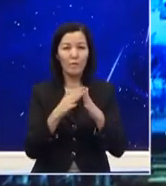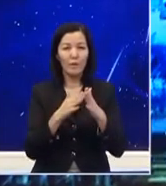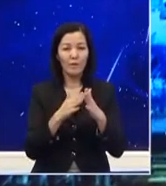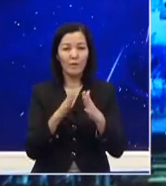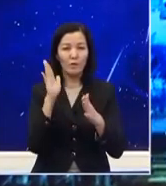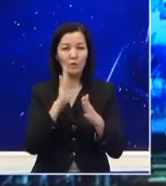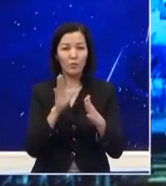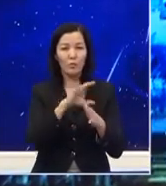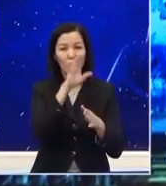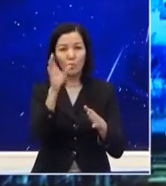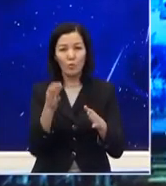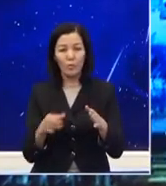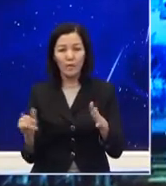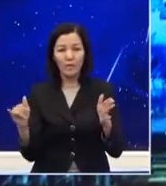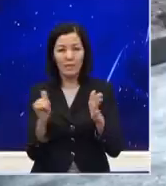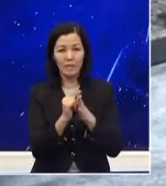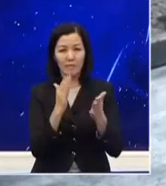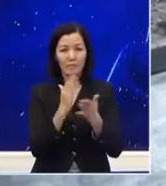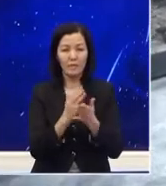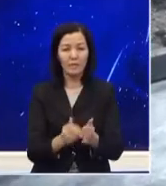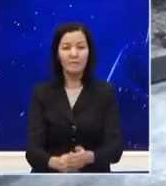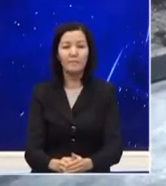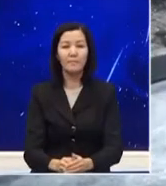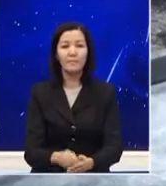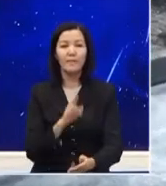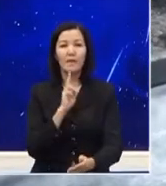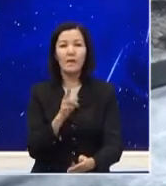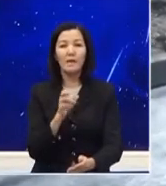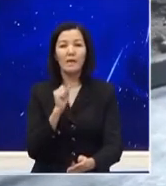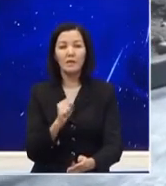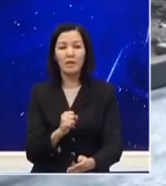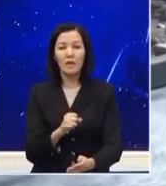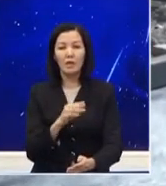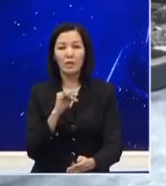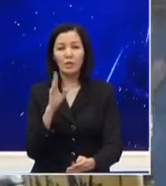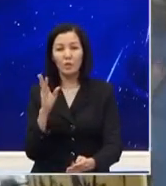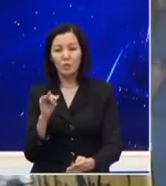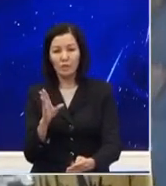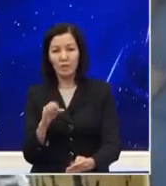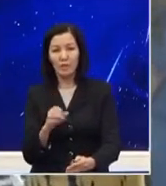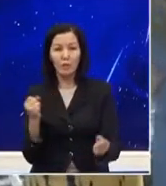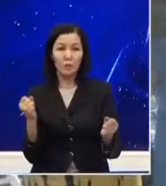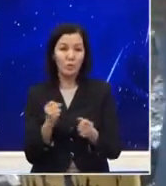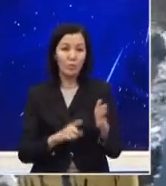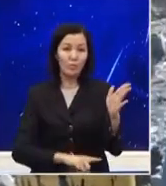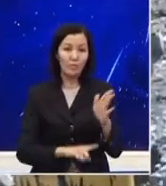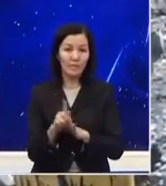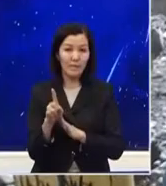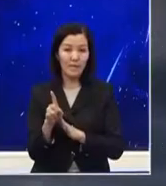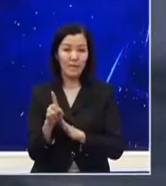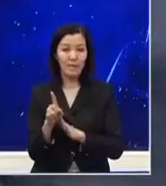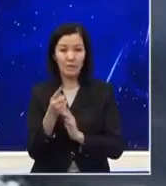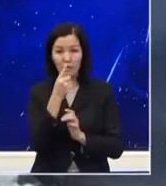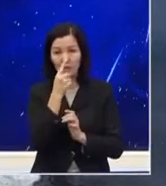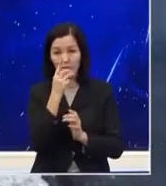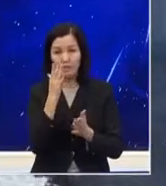құбыры да тартылып жатыр. Қараша жел 90 мен сол бір екі ай қыстың басы бір ерте біреуі жай демекші қылышын сүйретіп